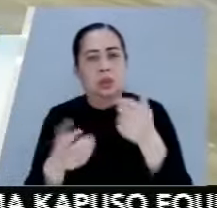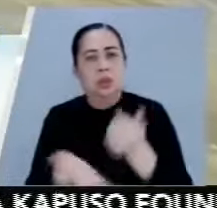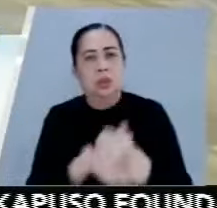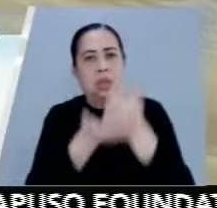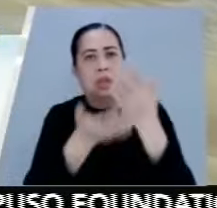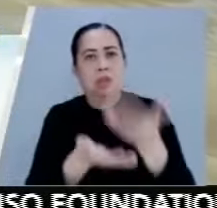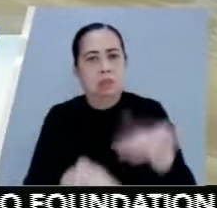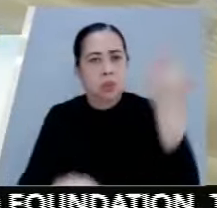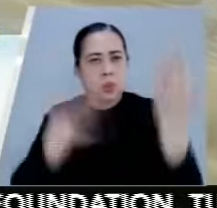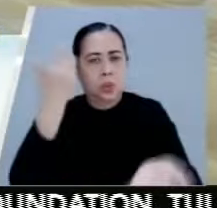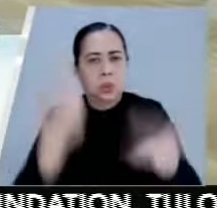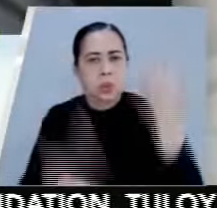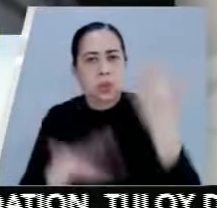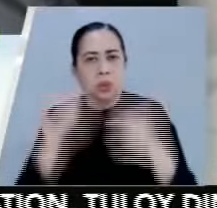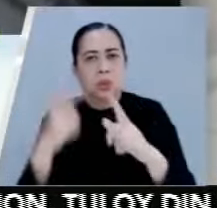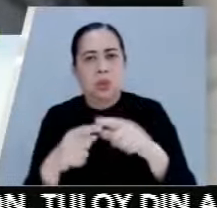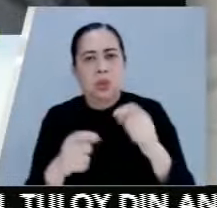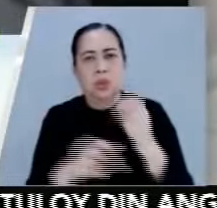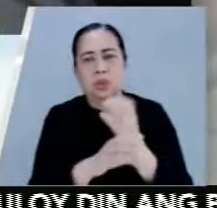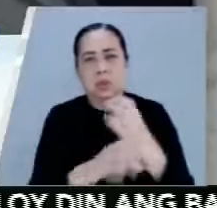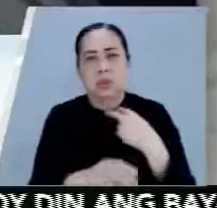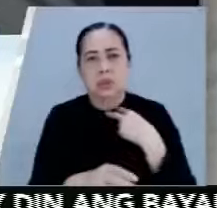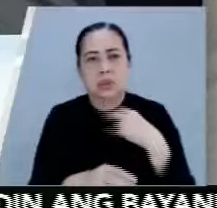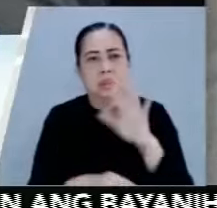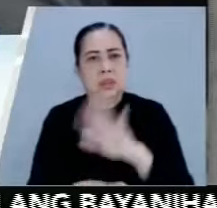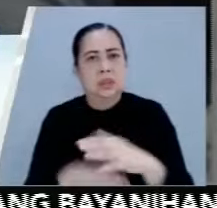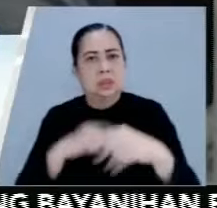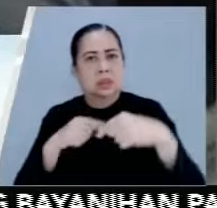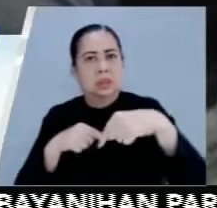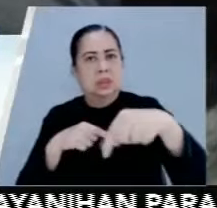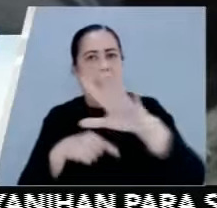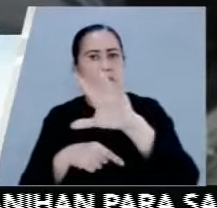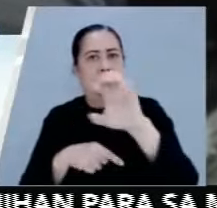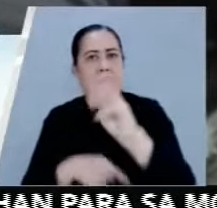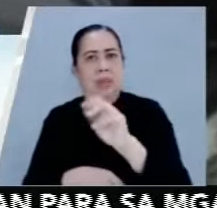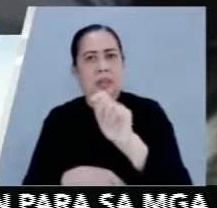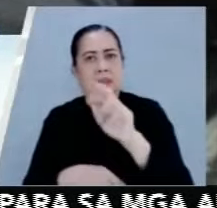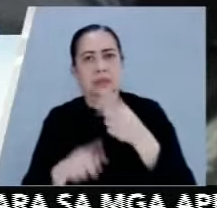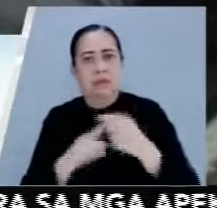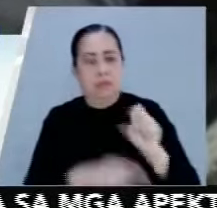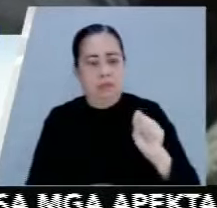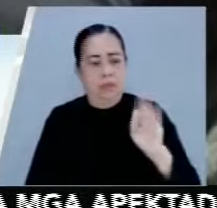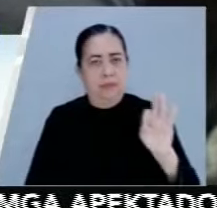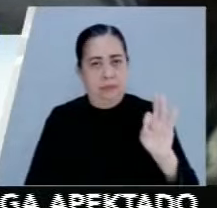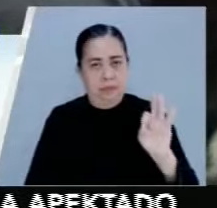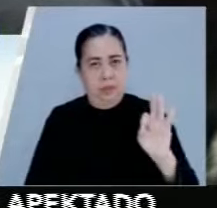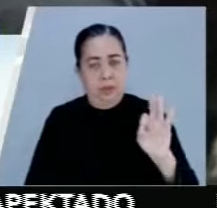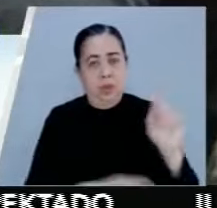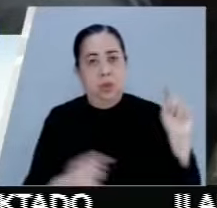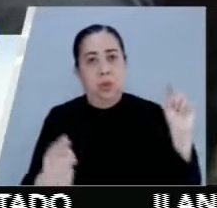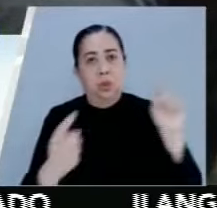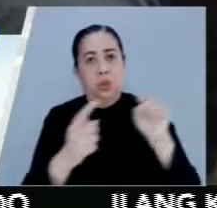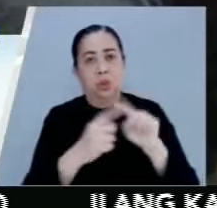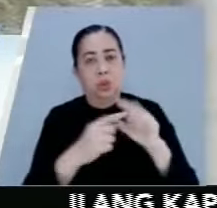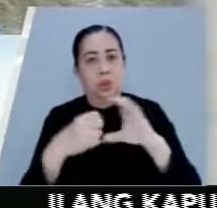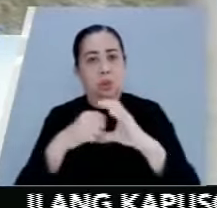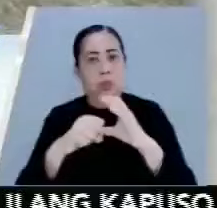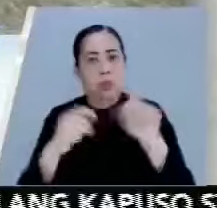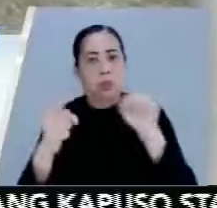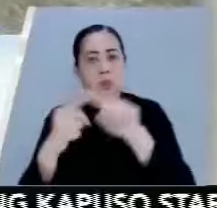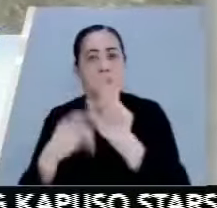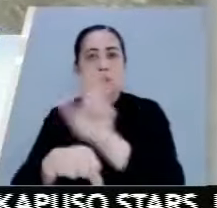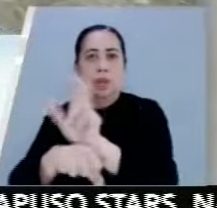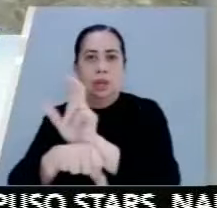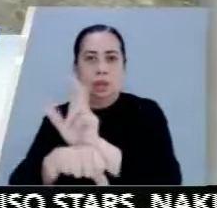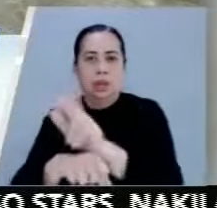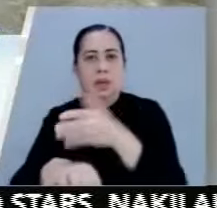haba nito aabot sa 500 metro mula sa San Fernando milaor Road sa CamSur na daan patungong naga matapos